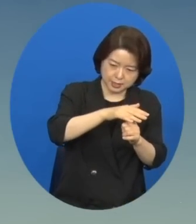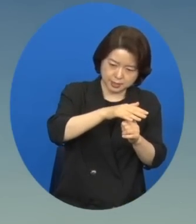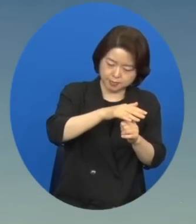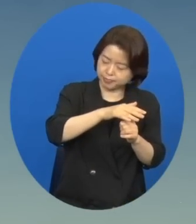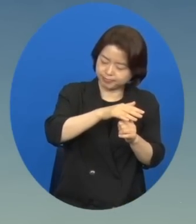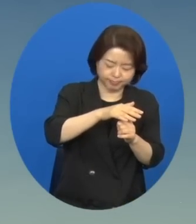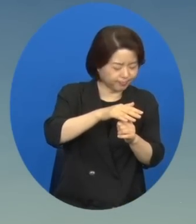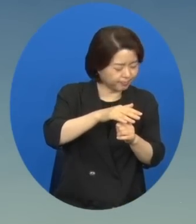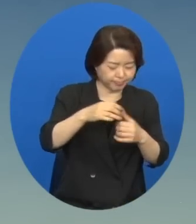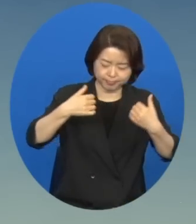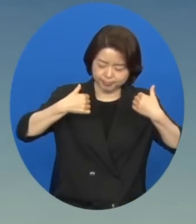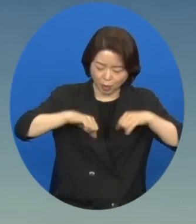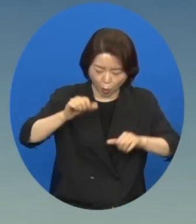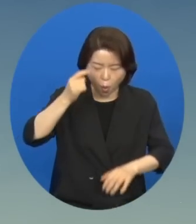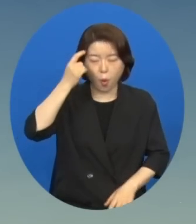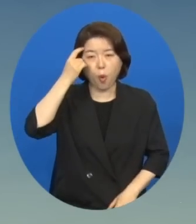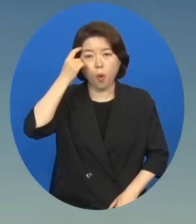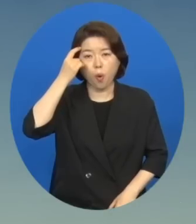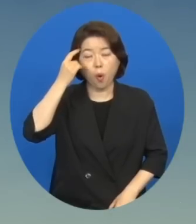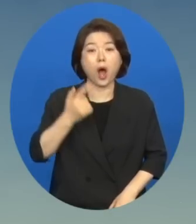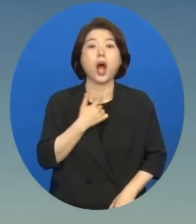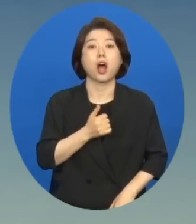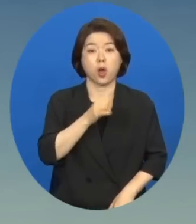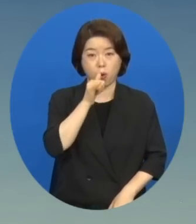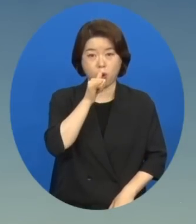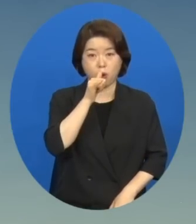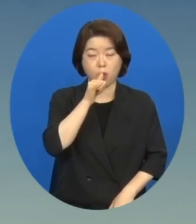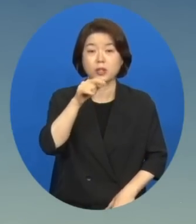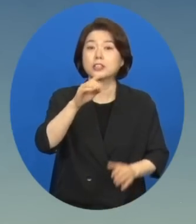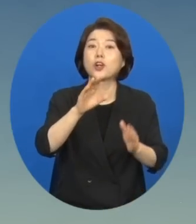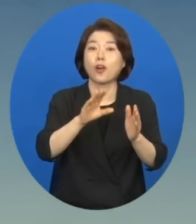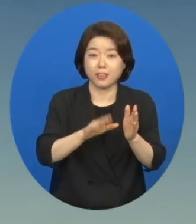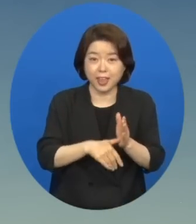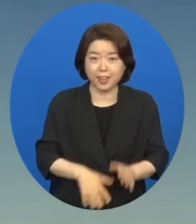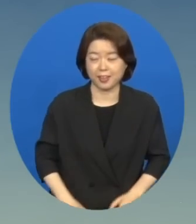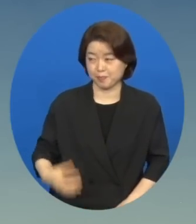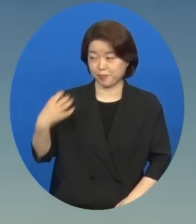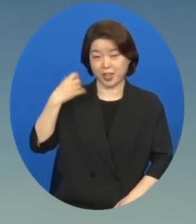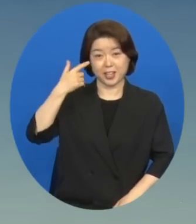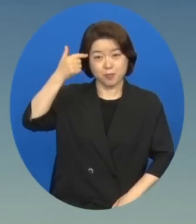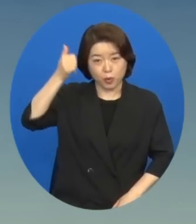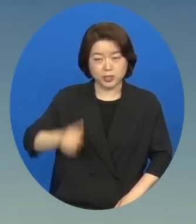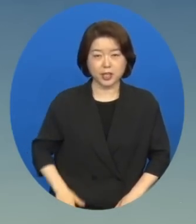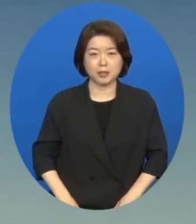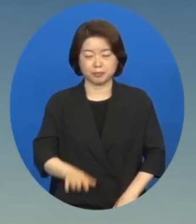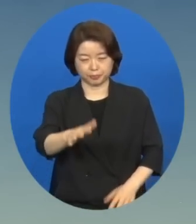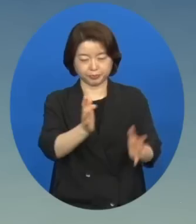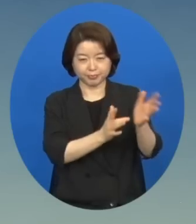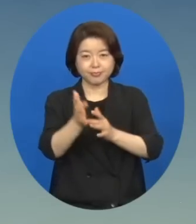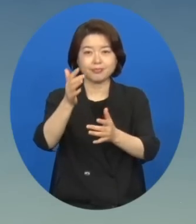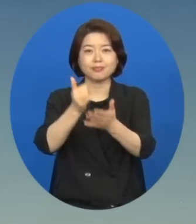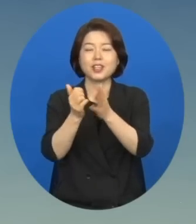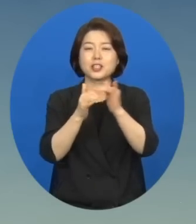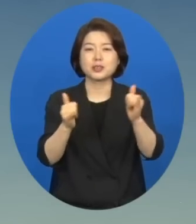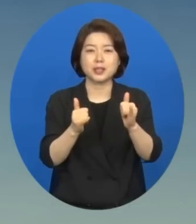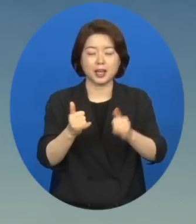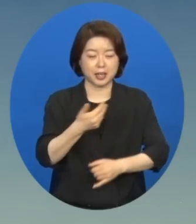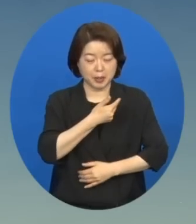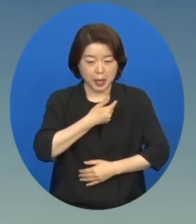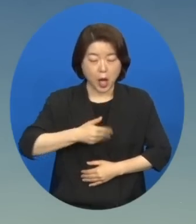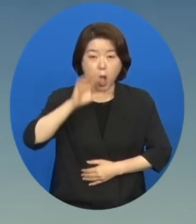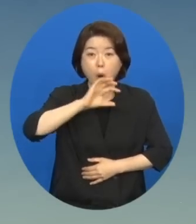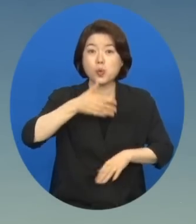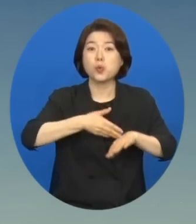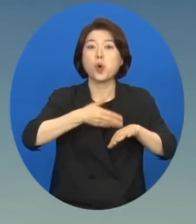되겠다라고 생각을 했었던 차에 담임 목사님이 예수님의 사람 제자훈련 세미나라는 곳이